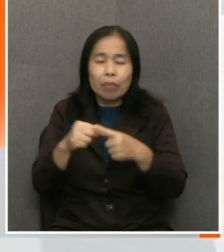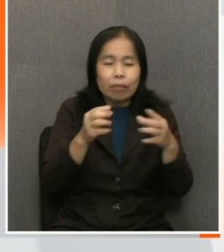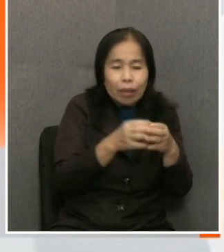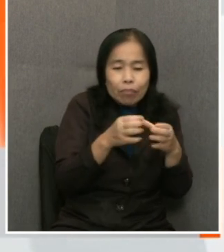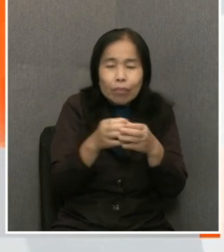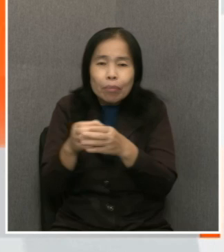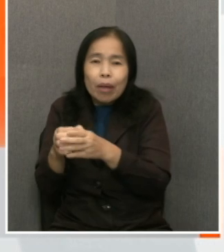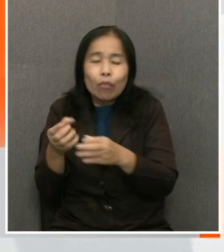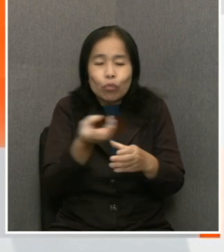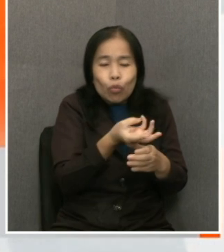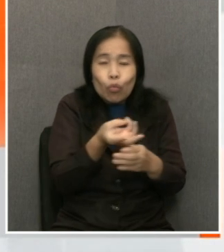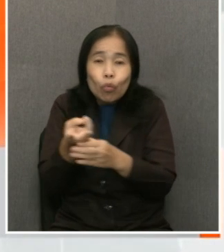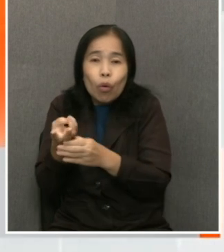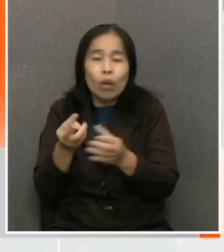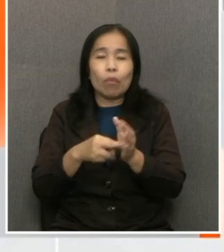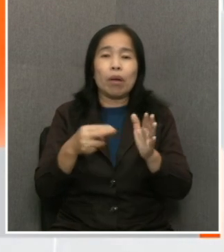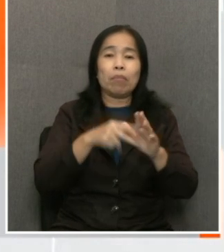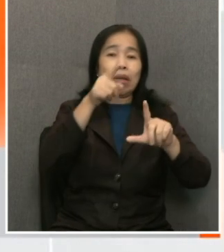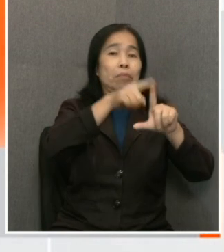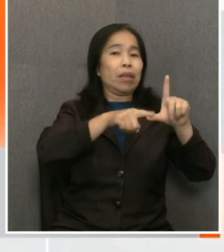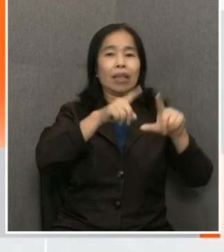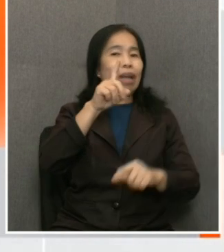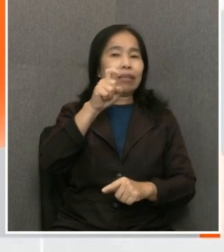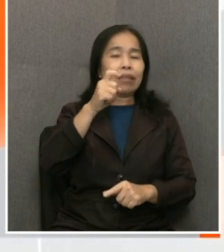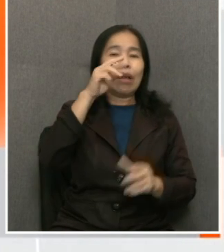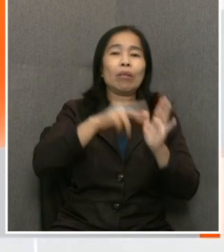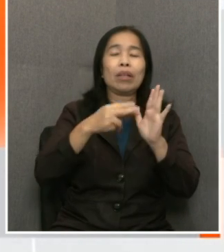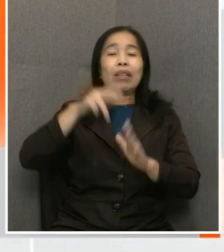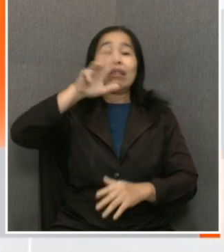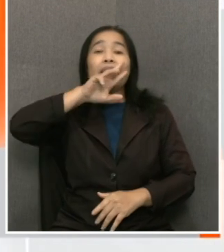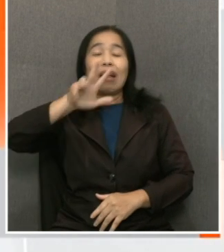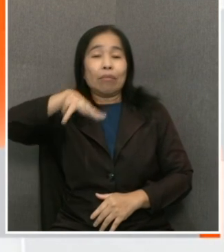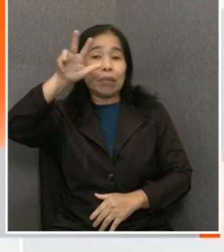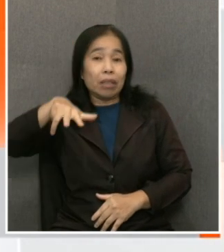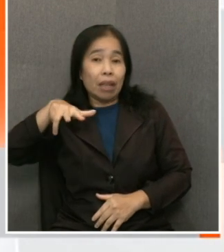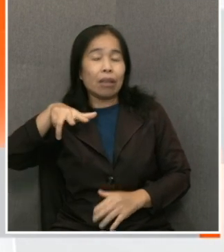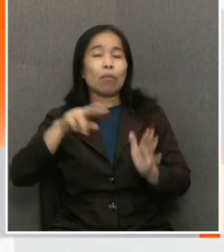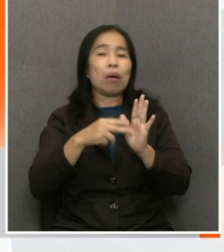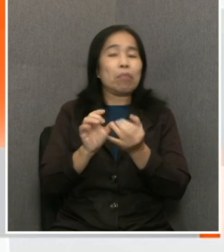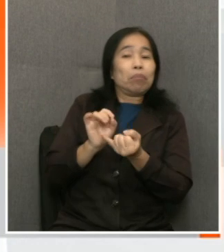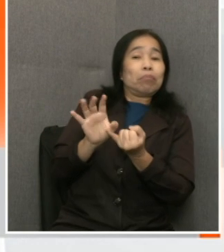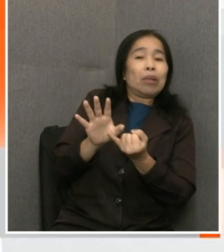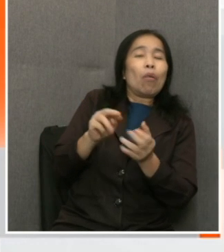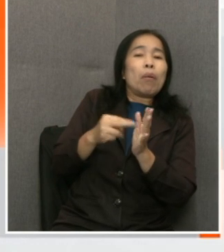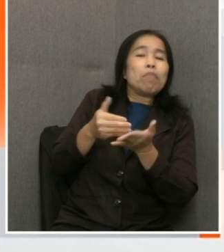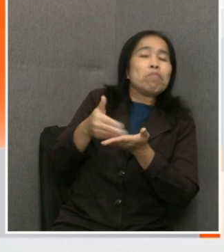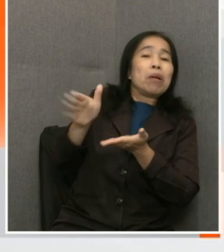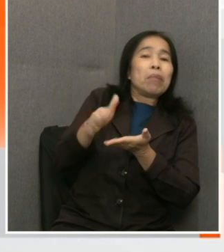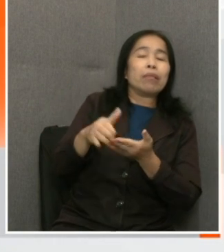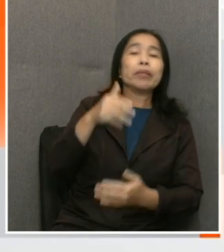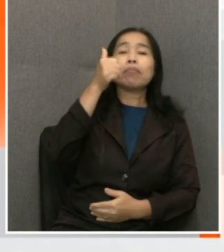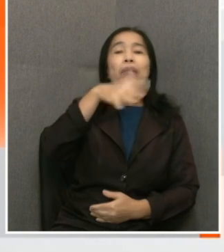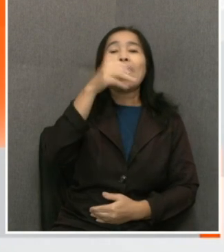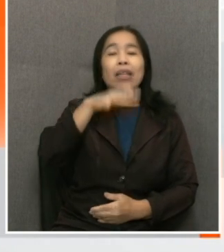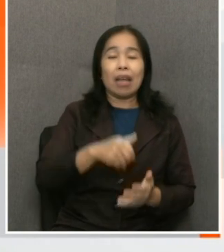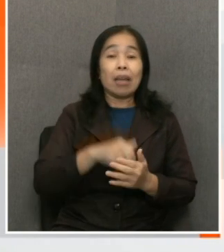ก้าวไกลก็จะอยู่ไม่ได้ถ้าขาดเพื่อไทยนะเดียวกันเพื่อไทยก็อยู่ไม่ได้ถ้าขาดก้าวไกลนะครับเพราะนั้นเป็นแบบนี้เนี่ยมันจะยิ่งสะท้อนภาพเ